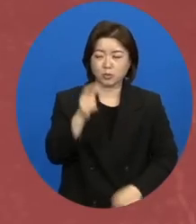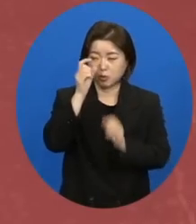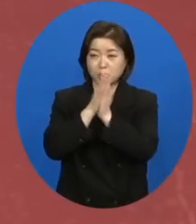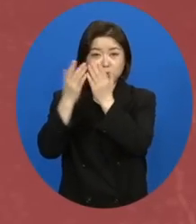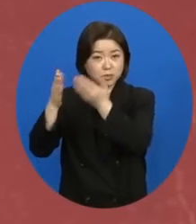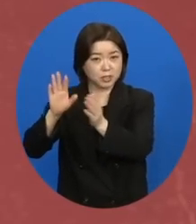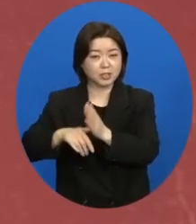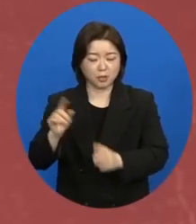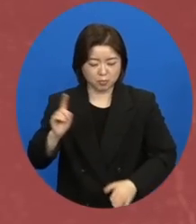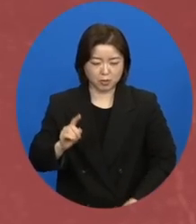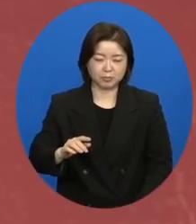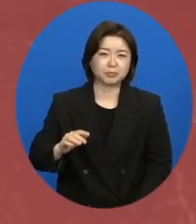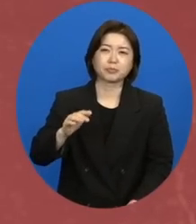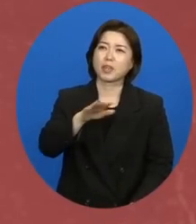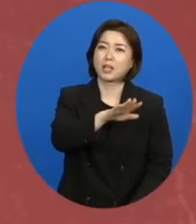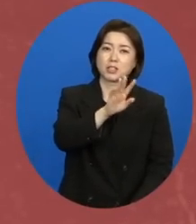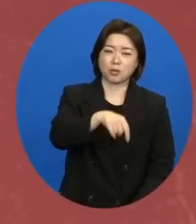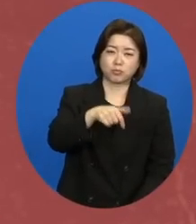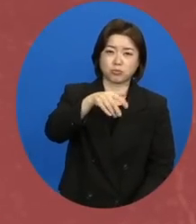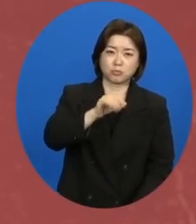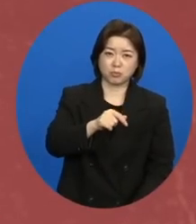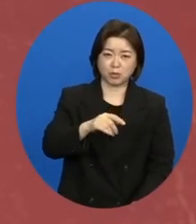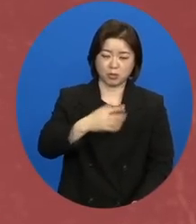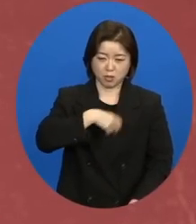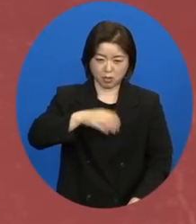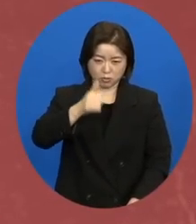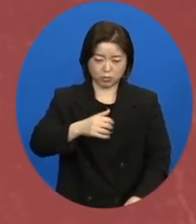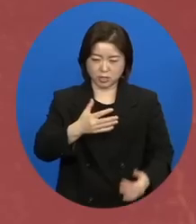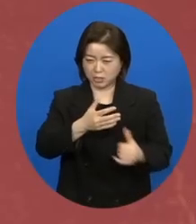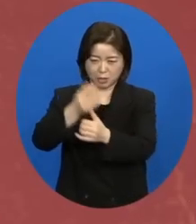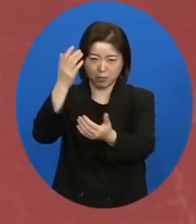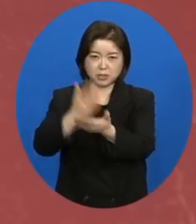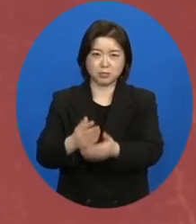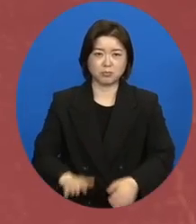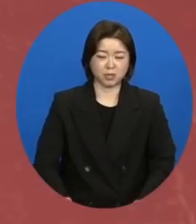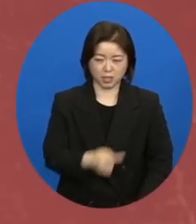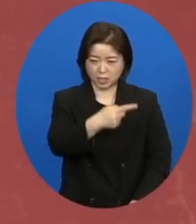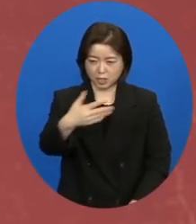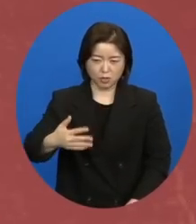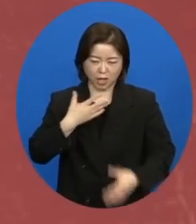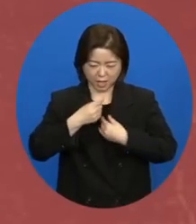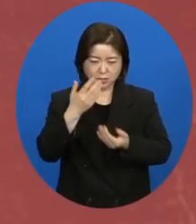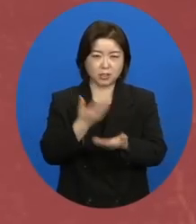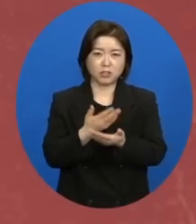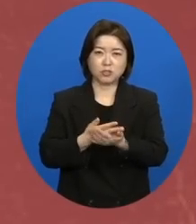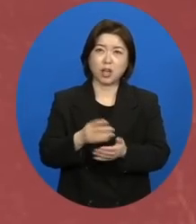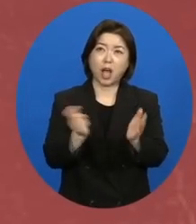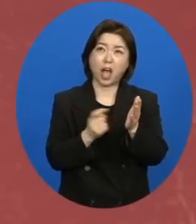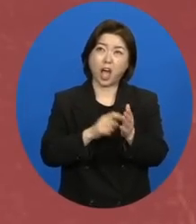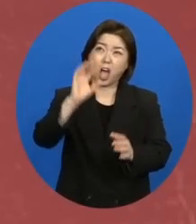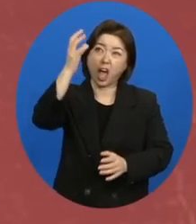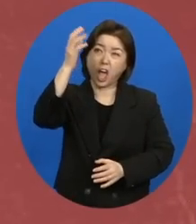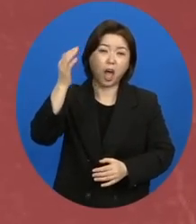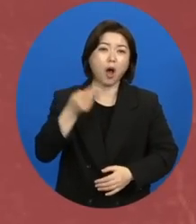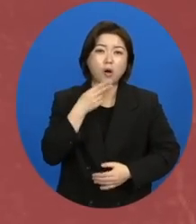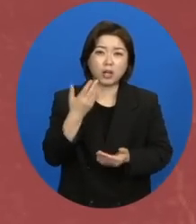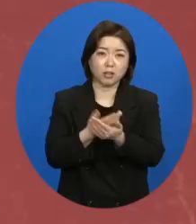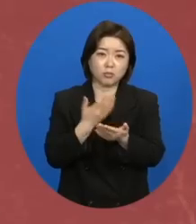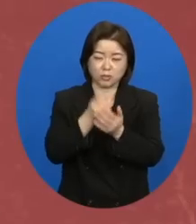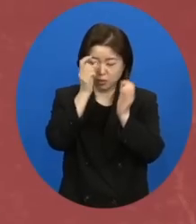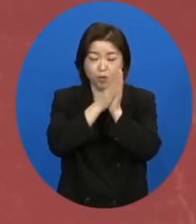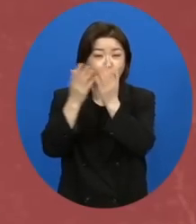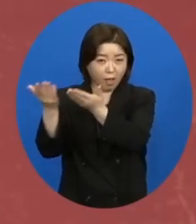때마다 하나님 부평구청장 잡혀가지 않게 하시고 뭐 소방서는 안전하게 하시고 비상벨을 울리지 않게 하시고 뭐 이런 거 기도해